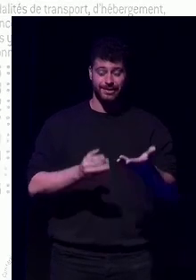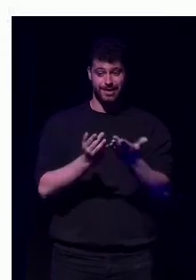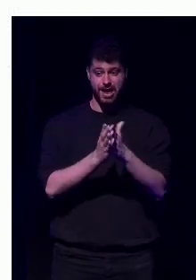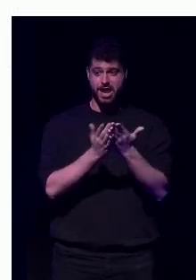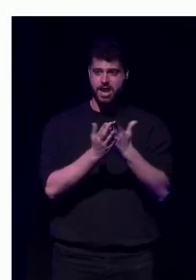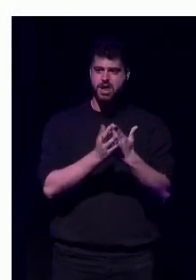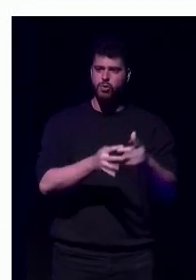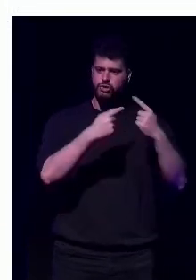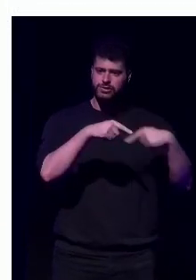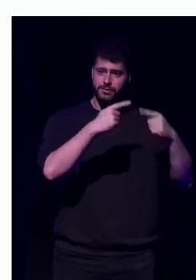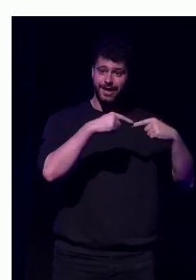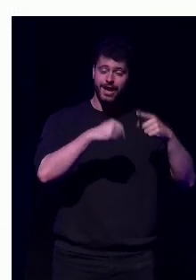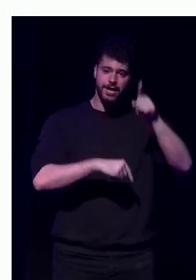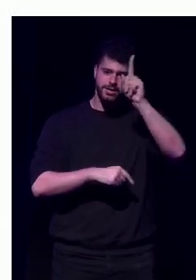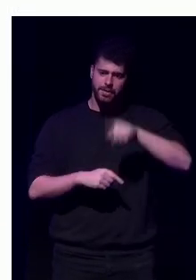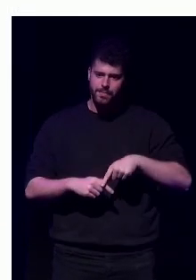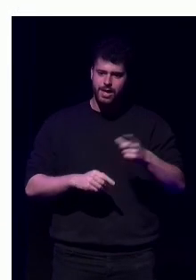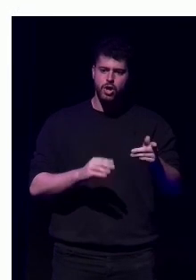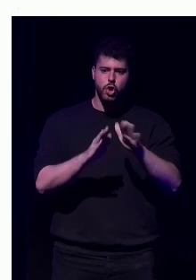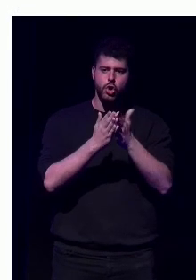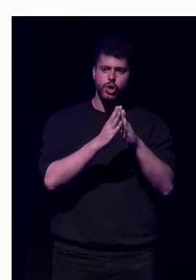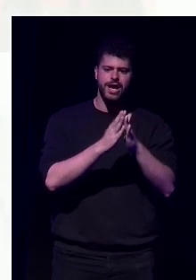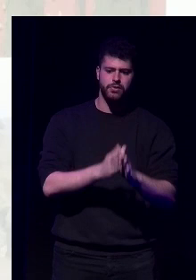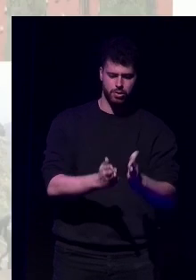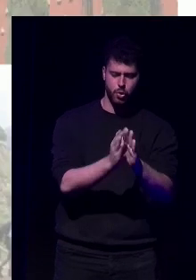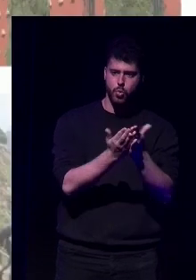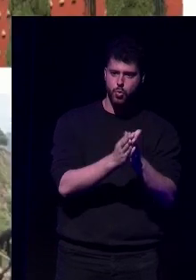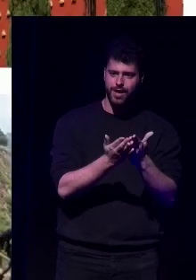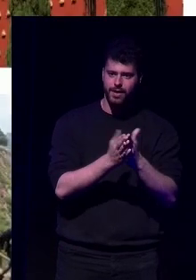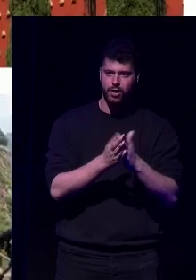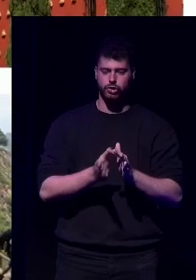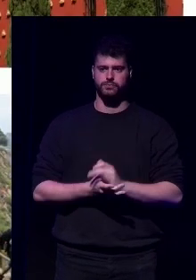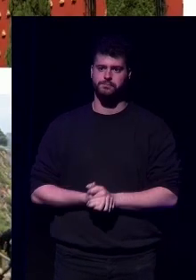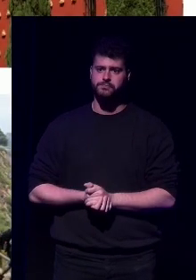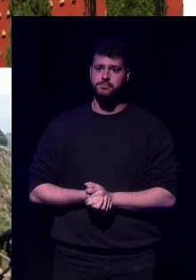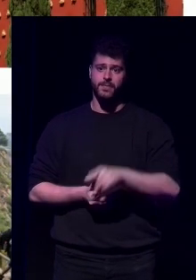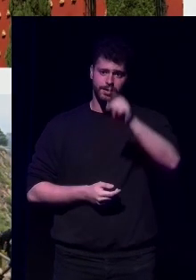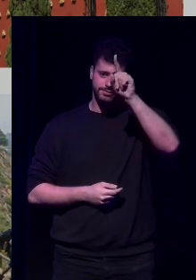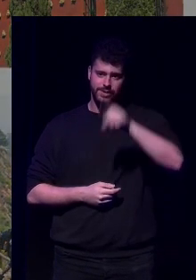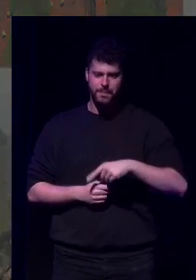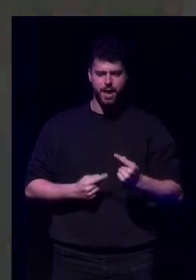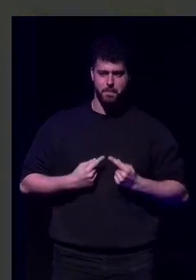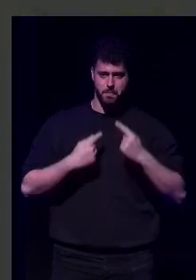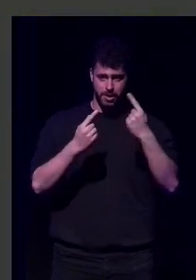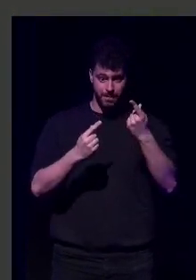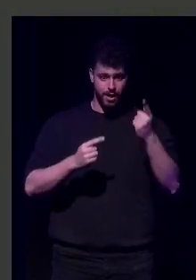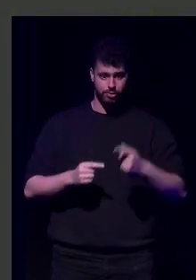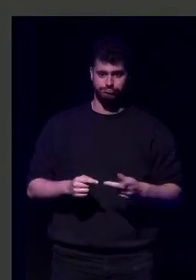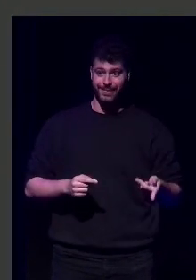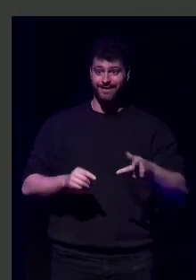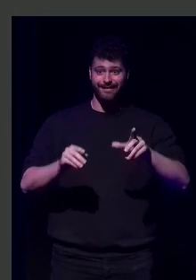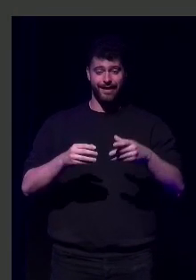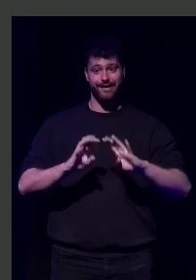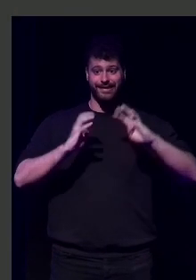crear les col·leccions, quaderns de viatge, temàtiques i la revista Petit Fiter Magazine. A la vegada va ser pionera a fer el salt a internet